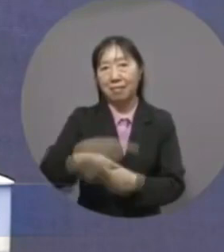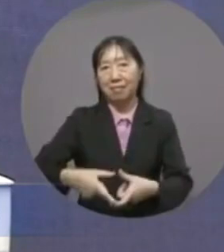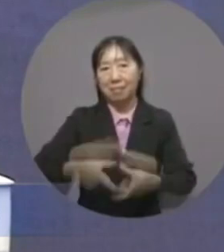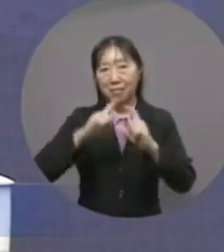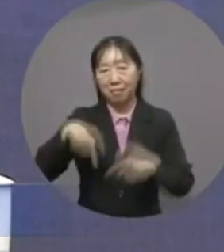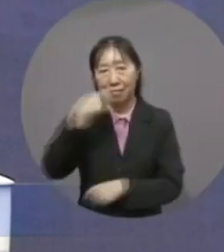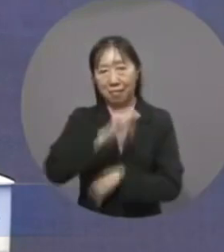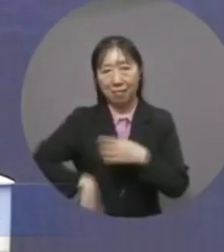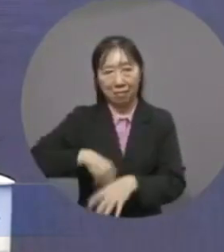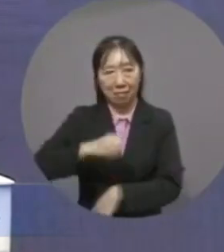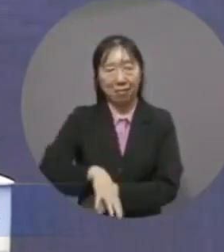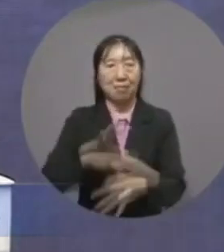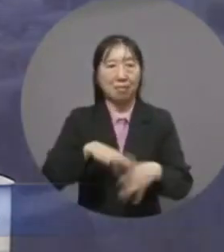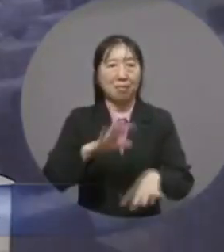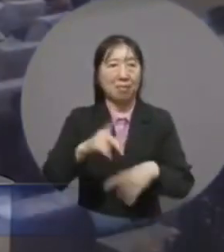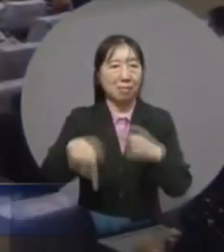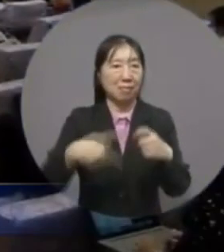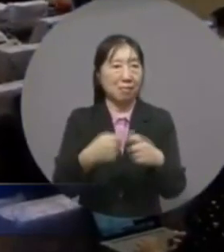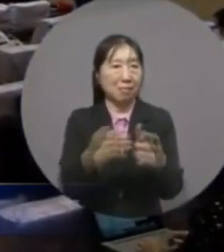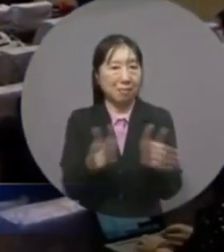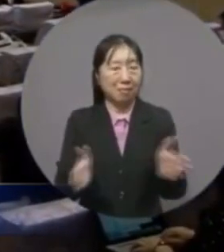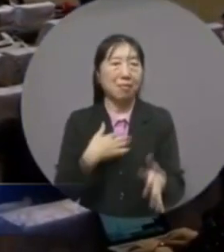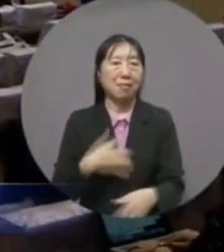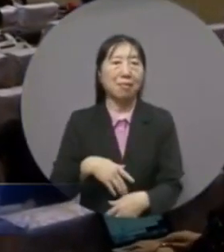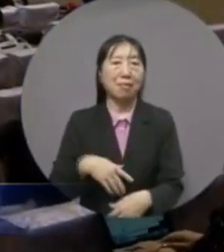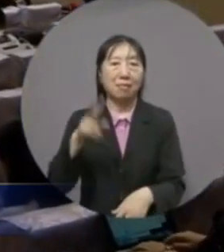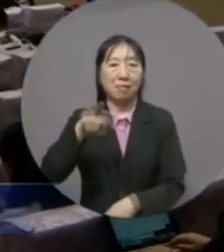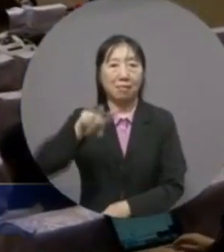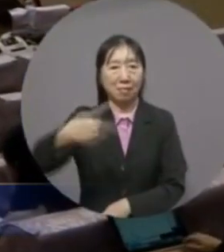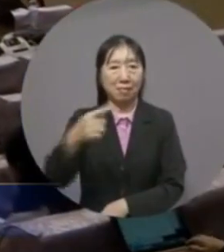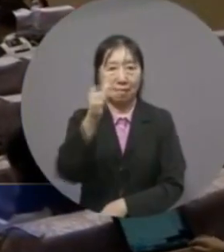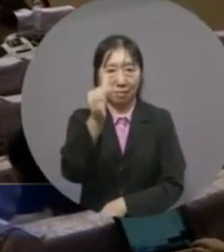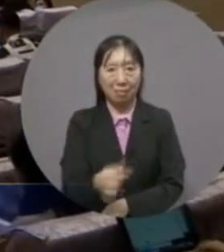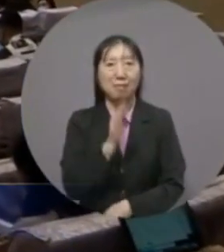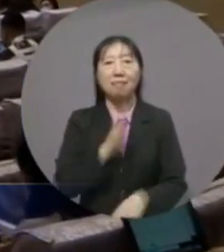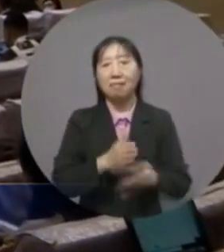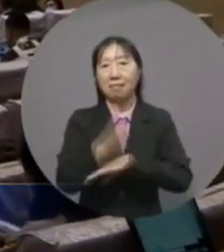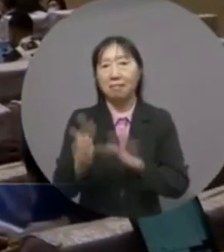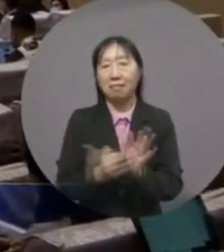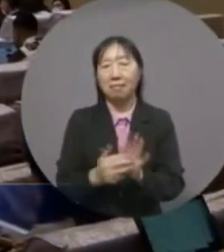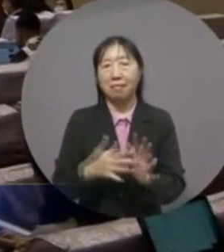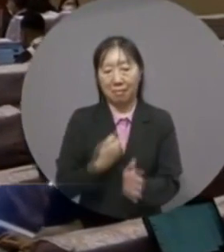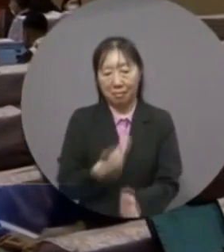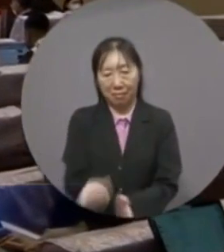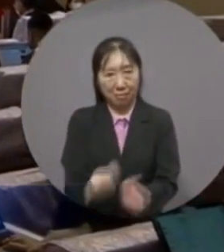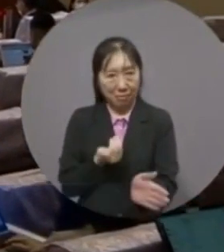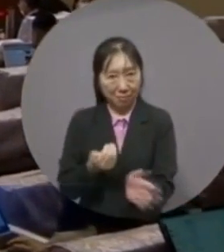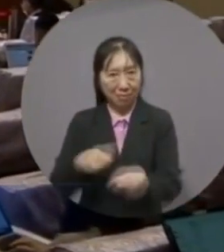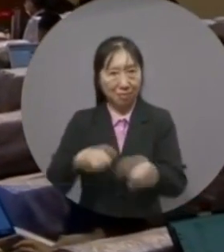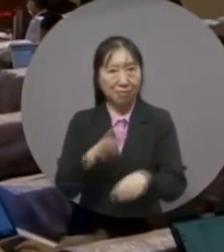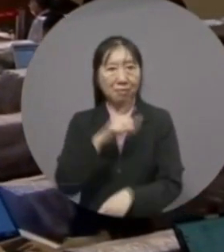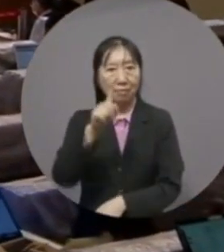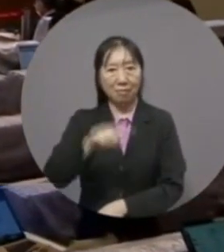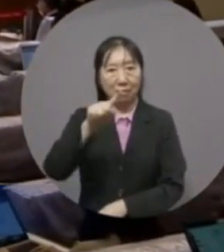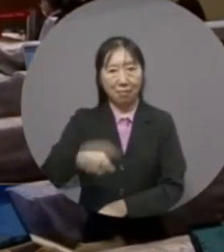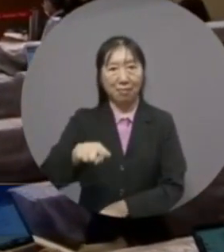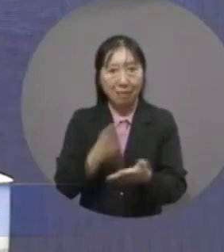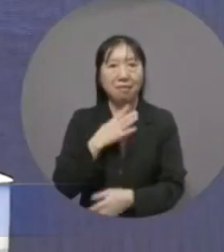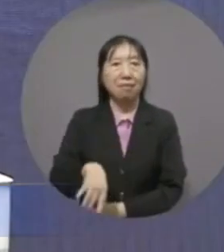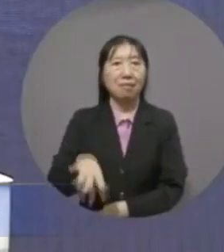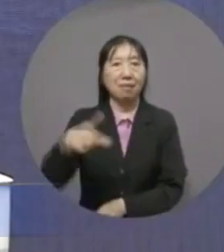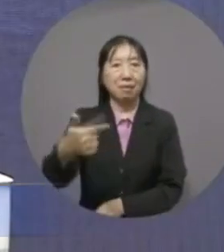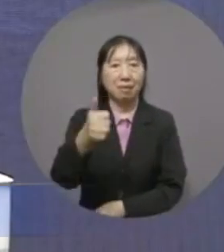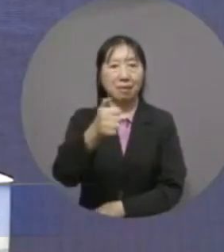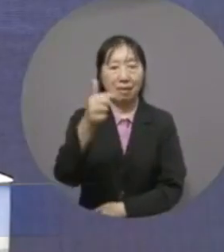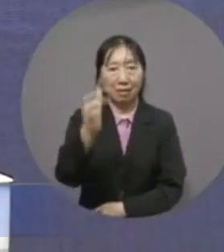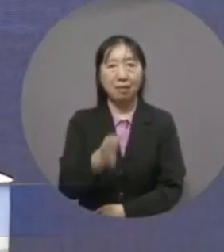来啊，实际汇回的资金已经超过2100亿。比我们预期的目标1300亿还多出了近800亿，